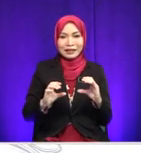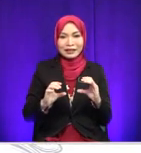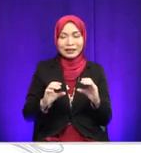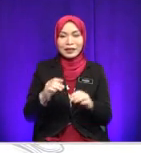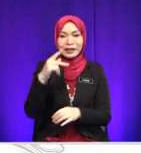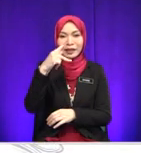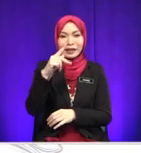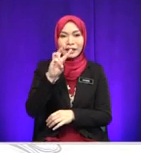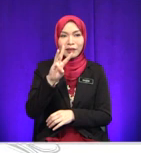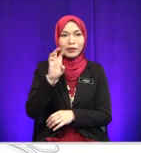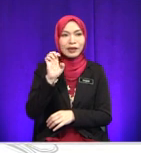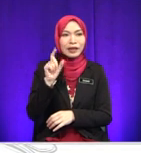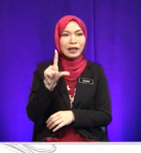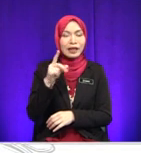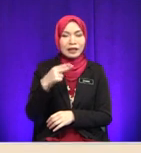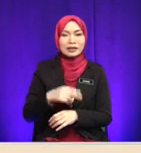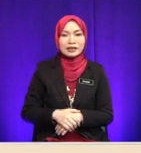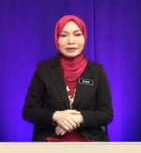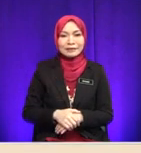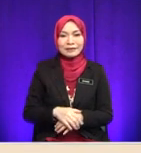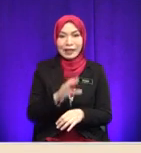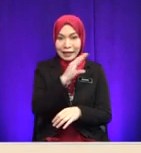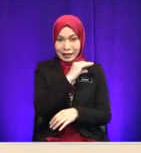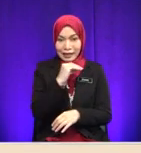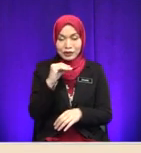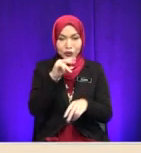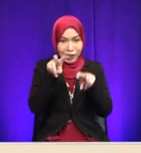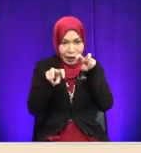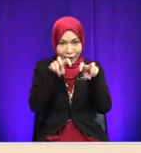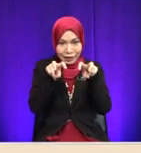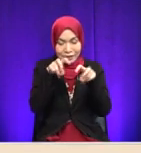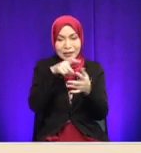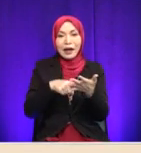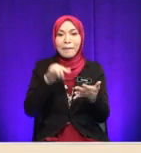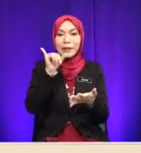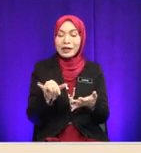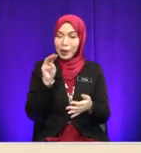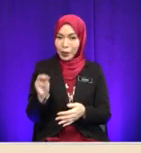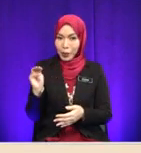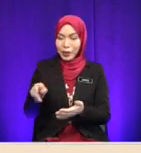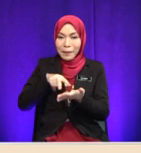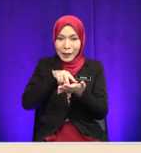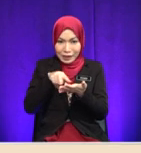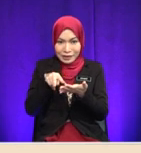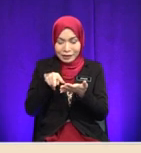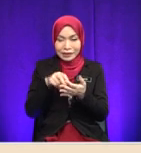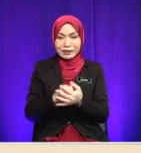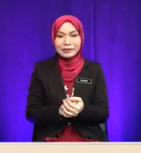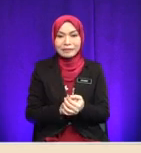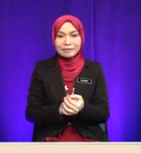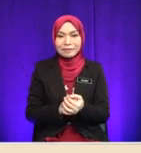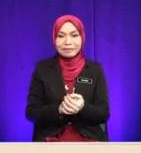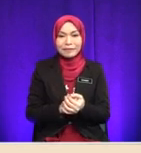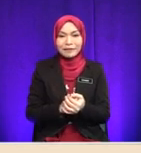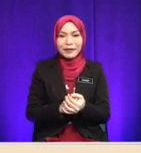Seterusnya, menganalisis bahan yang dibaca berdasarkan maklumat dalam teks dan pengetahuan sedia ada murid. Dan yang ketiga